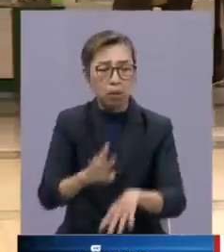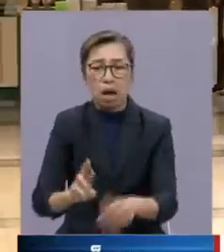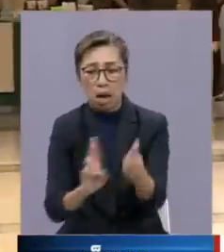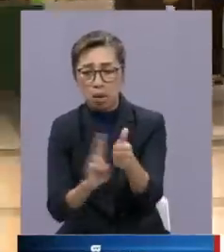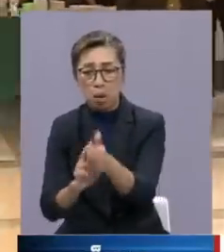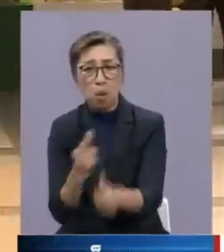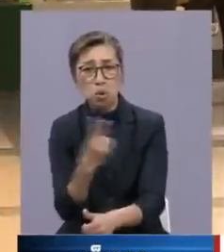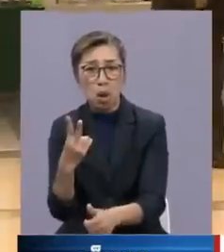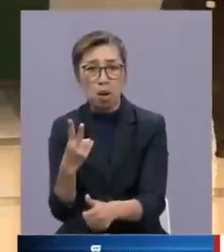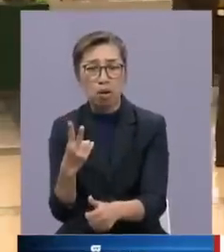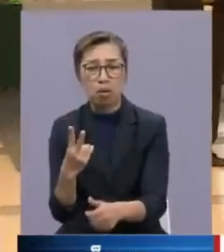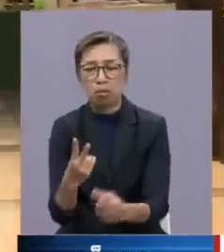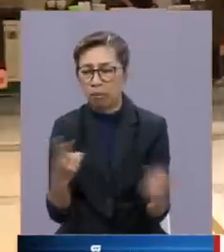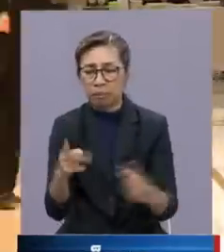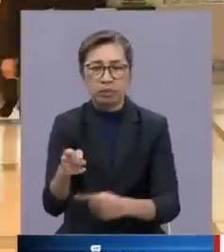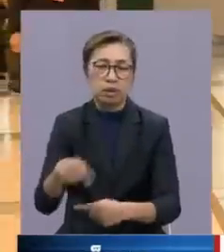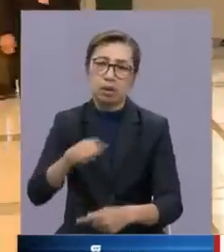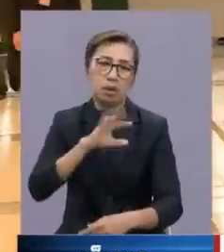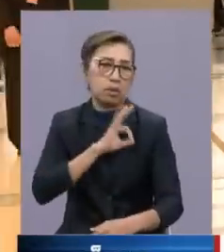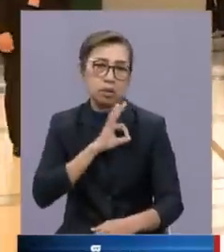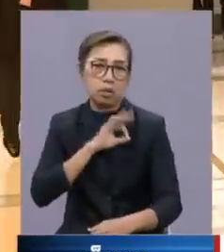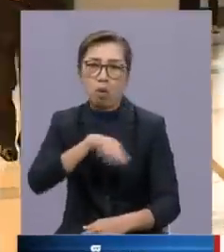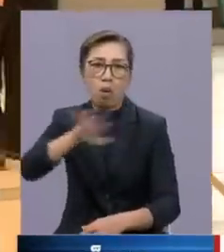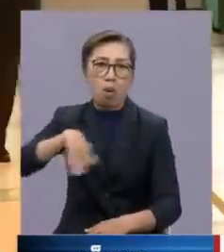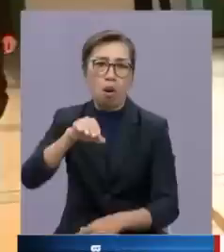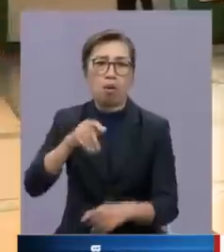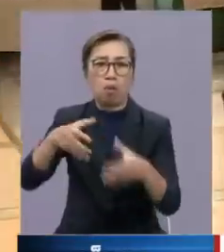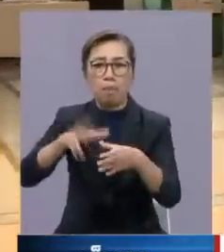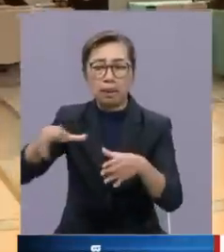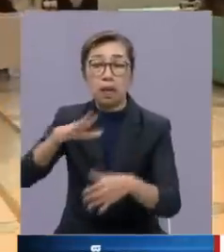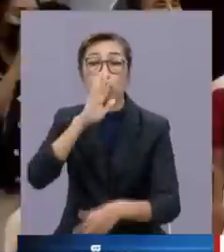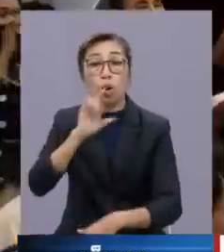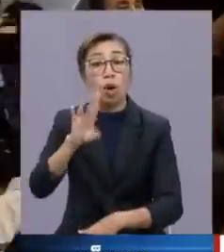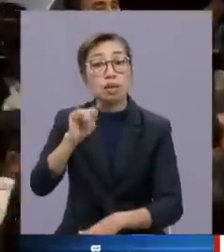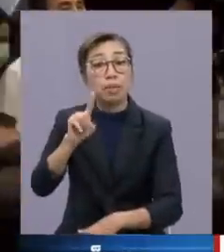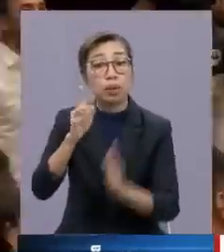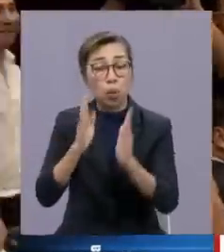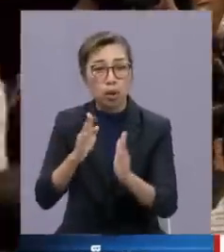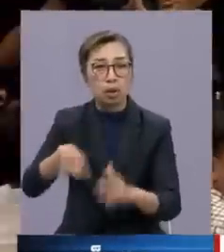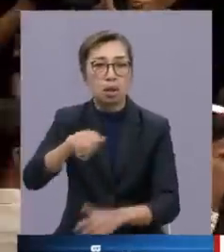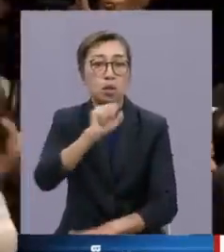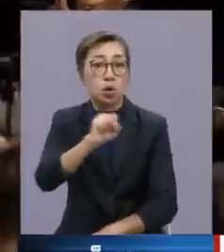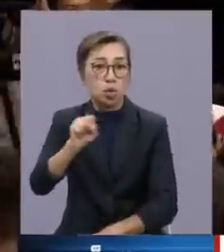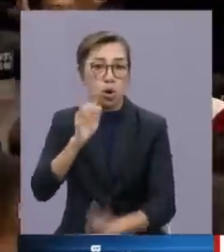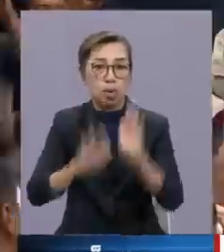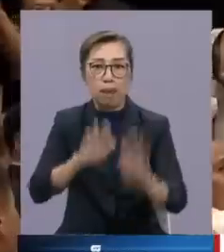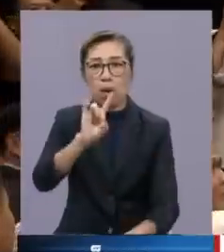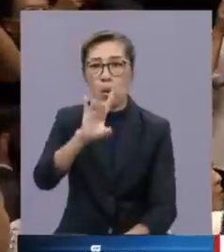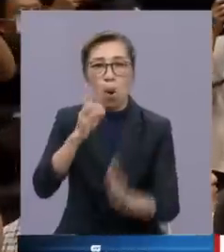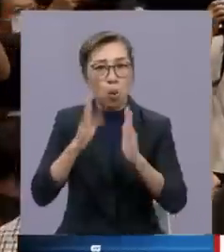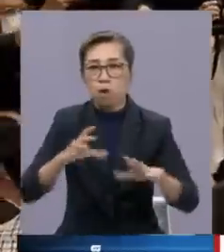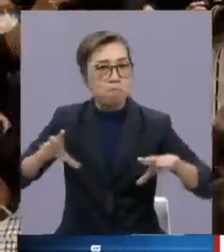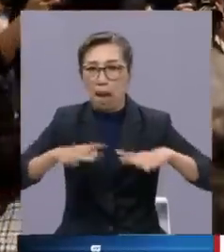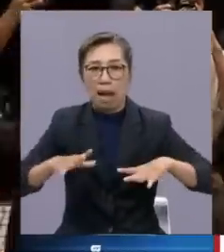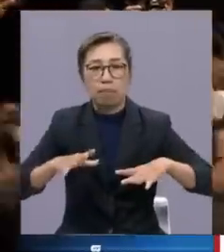นที่2บอกว่าสสส่วนใหญ่ของพรรคเพื่อไทยเลยนะฮะก็คือถ้าเขามี141คนเนี่ยเขาบอก100คนไม่ยอม